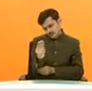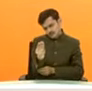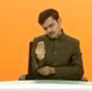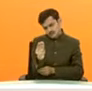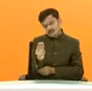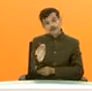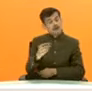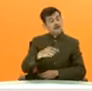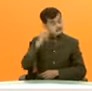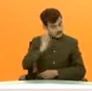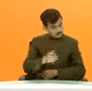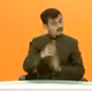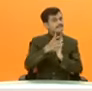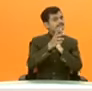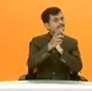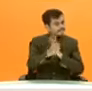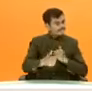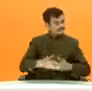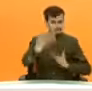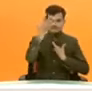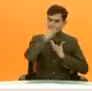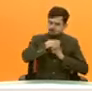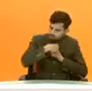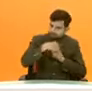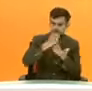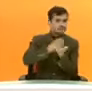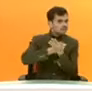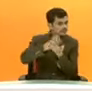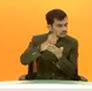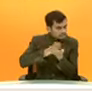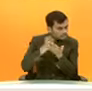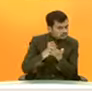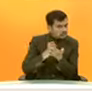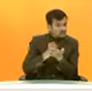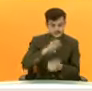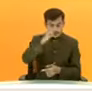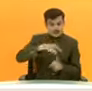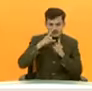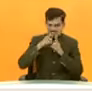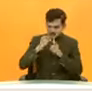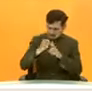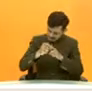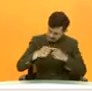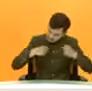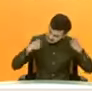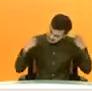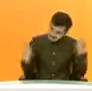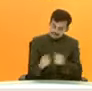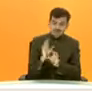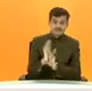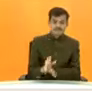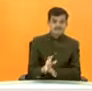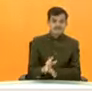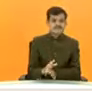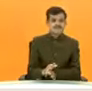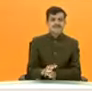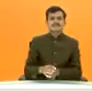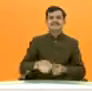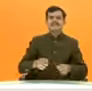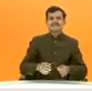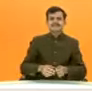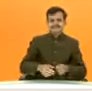प्रतिभा, लगन, मेहनत और देश के लिए कुछ करने का जज्बा। बैलगाड़ियों